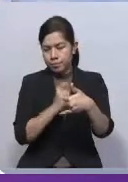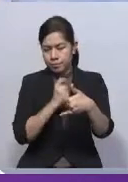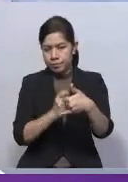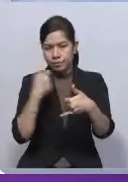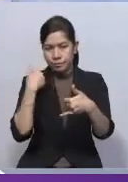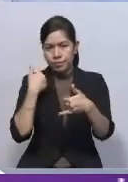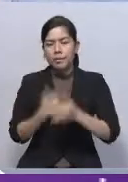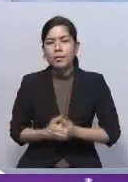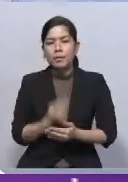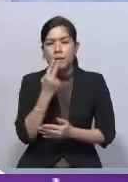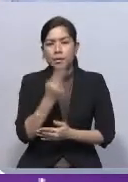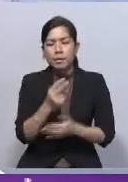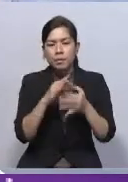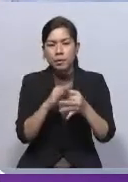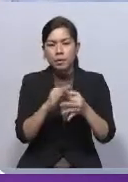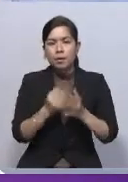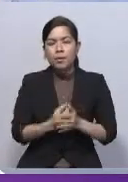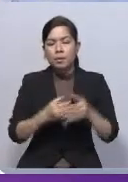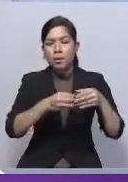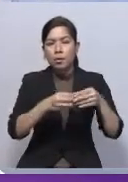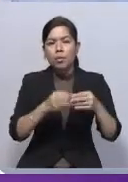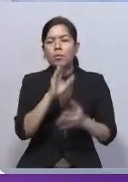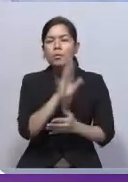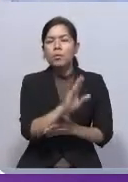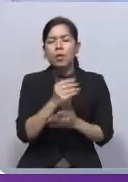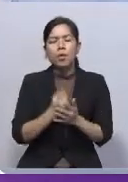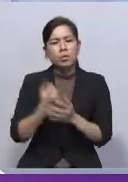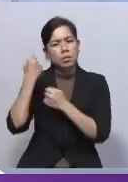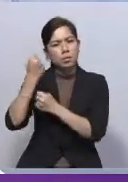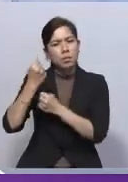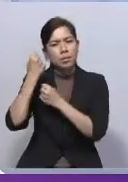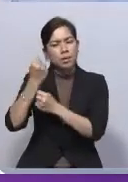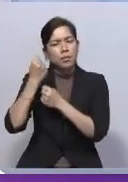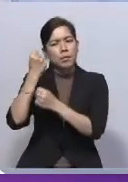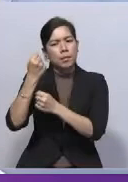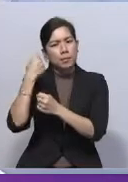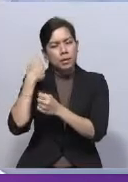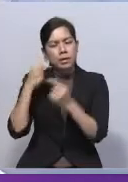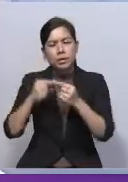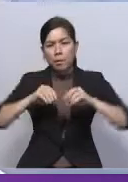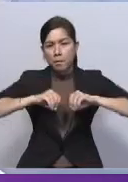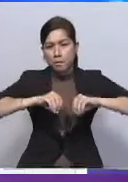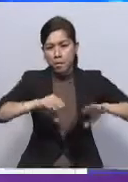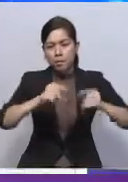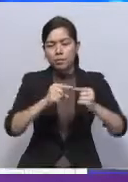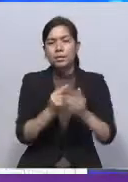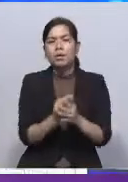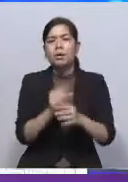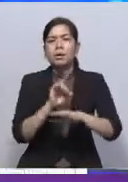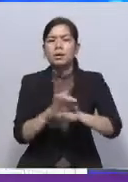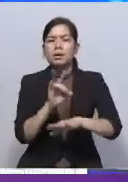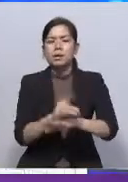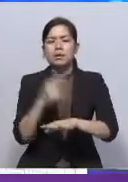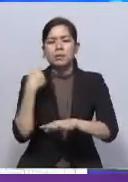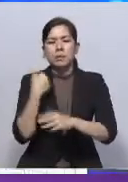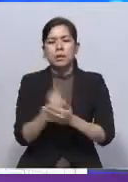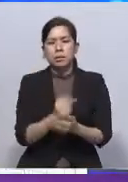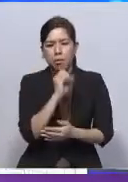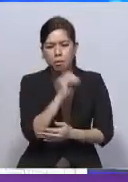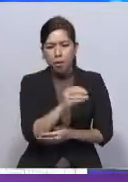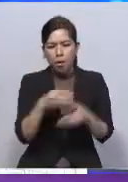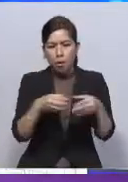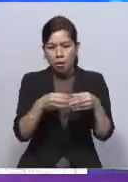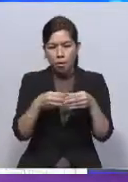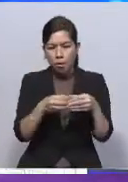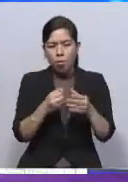มาดูเรื่องภาพการสลายการชุมนุมที่ตอนนี้กำลังแชร์อยู่ในโลกโซเชียลมีเดียนะคะซึ่งล่าสุดรัฐบาลนั้นแจงคลิปอ้างว่าสลายการชุมนุม